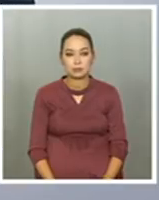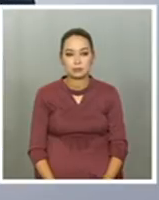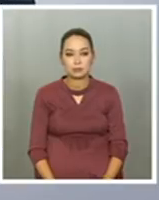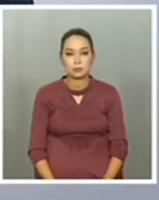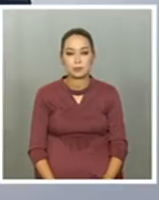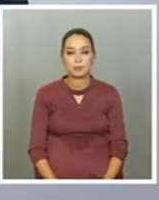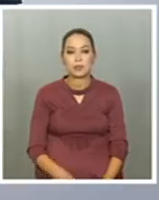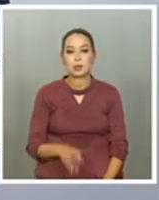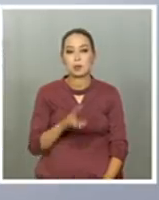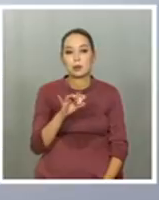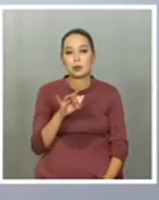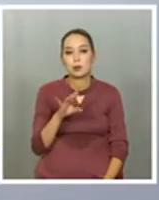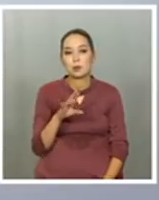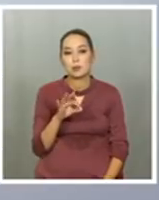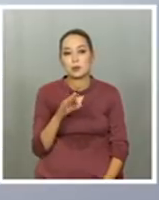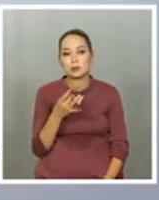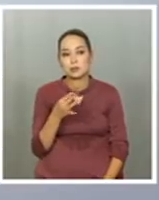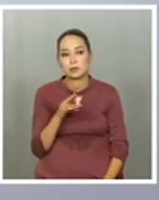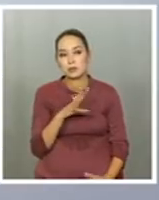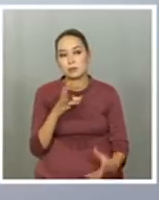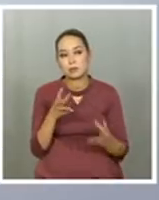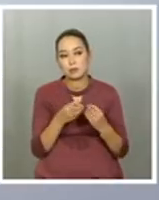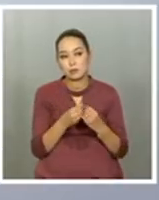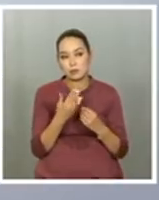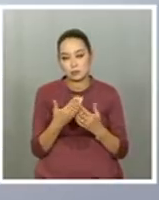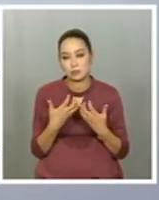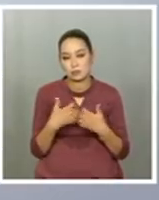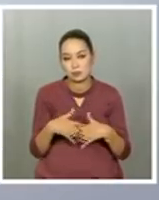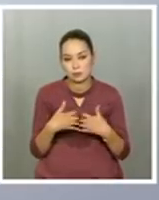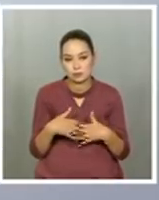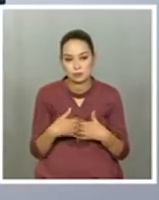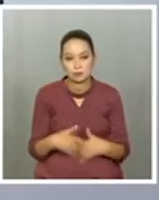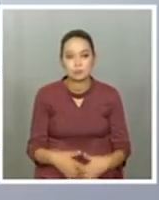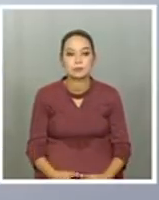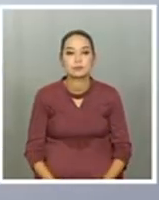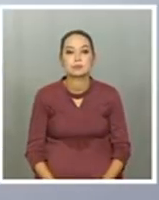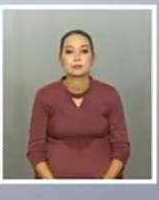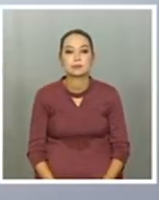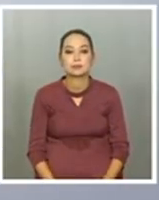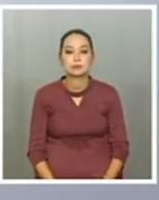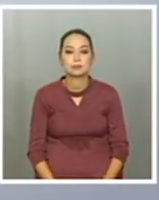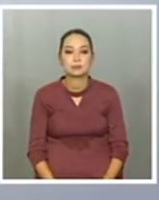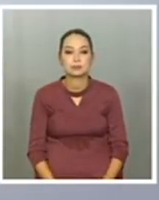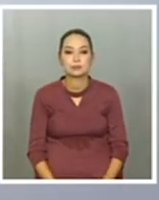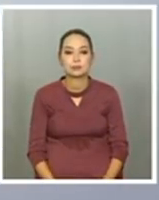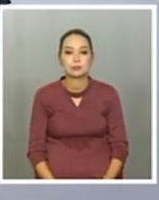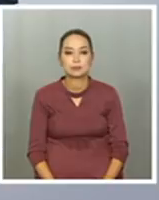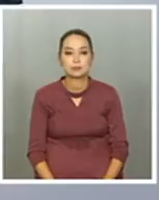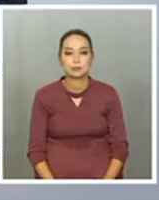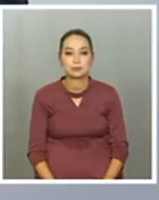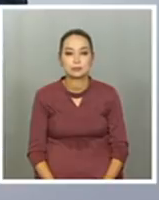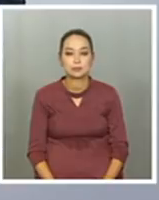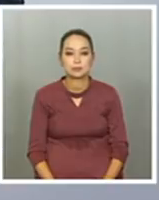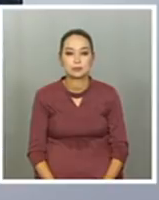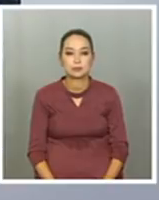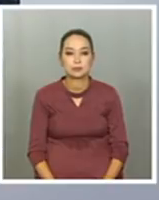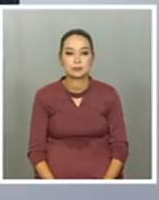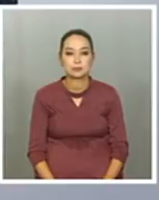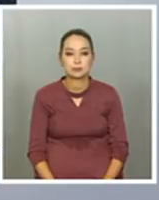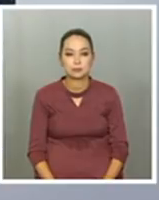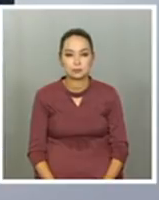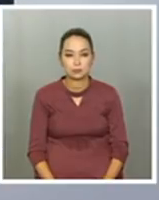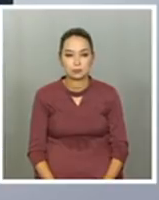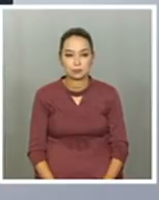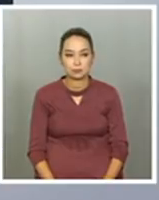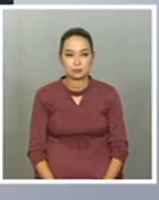Пропорциямызды құратын болсақ, 14 граммда 2,26 көбейтілген оның 23 дәрежесі, 2x-те 18,6